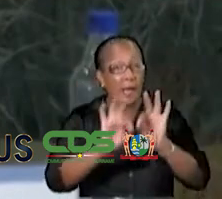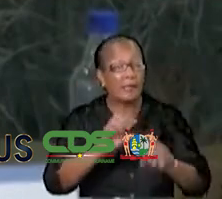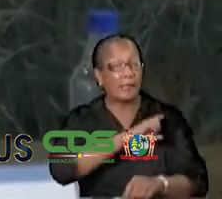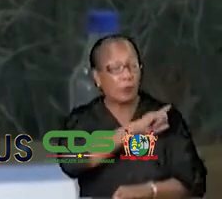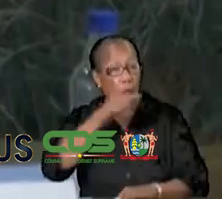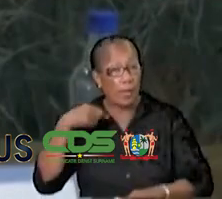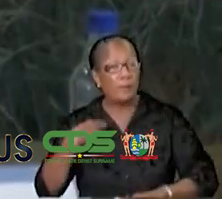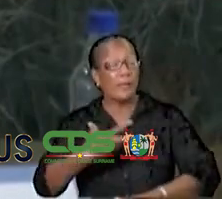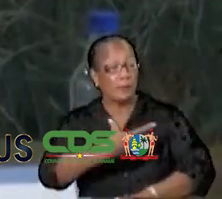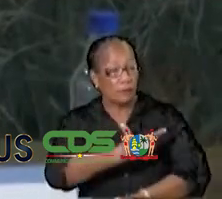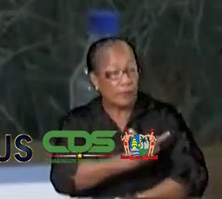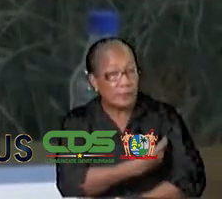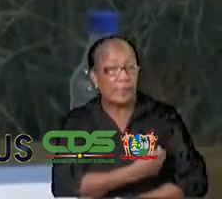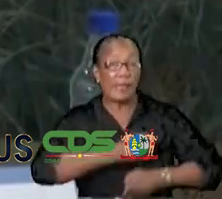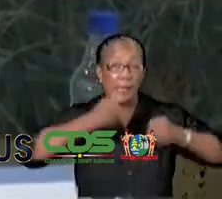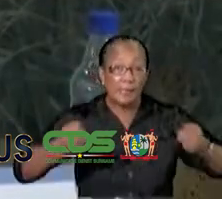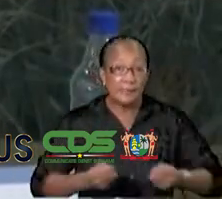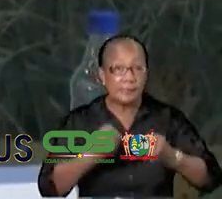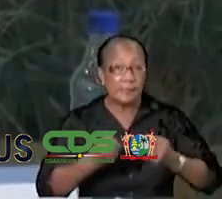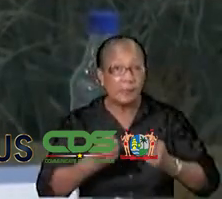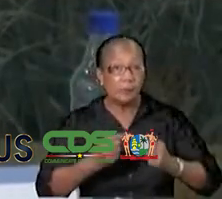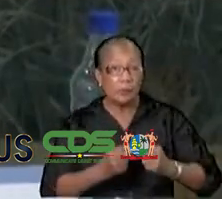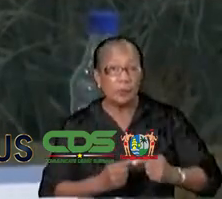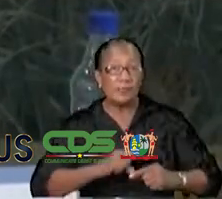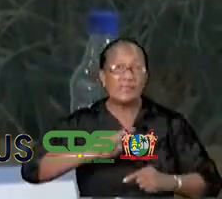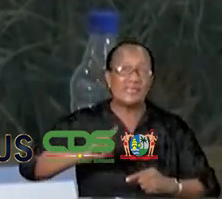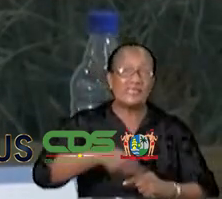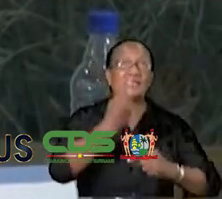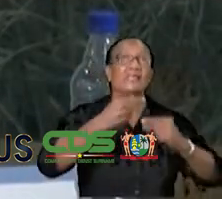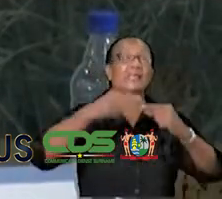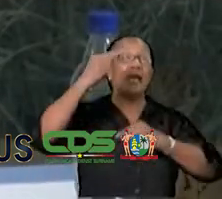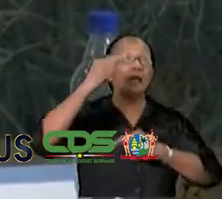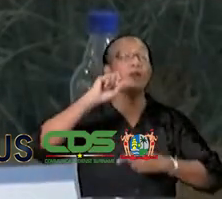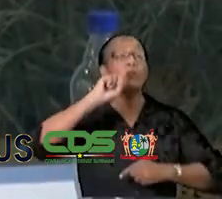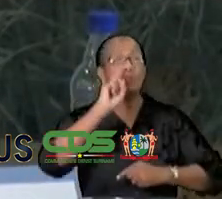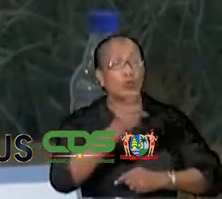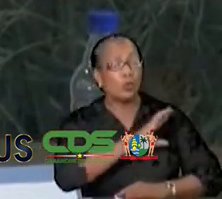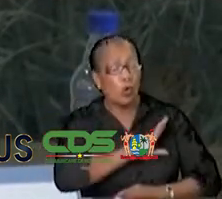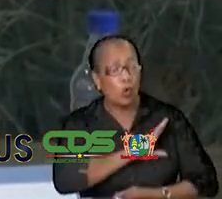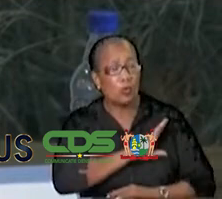de vaccinatiecampagne in een hogere versnelling gaan. Het is ook echt hard nodig.